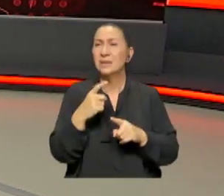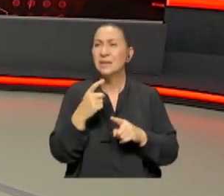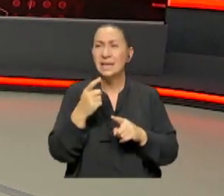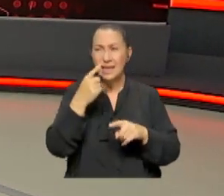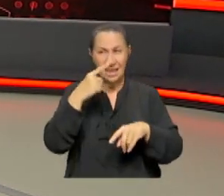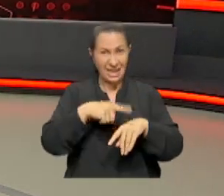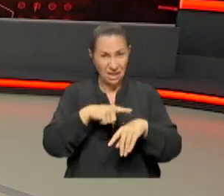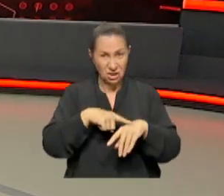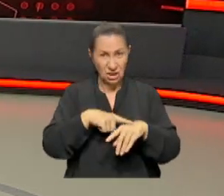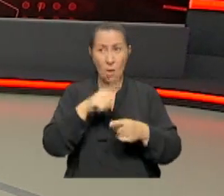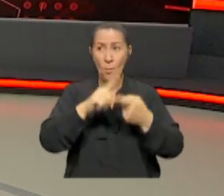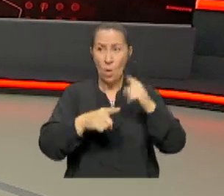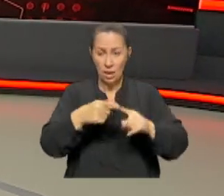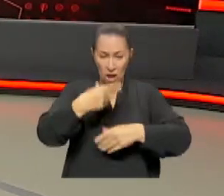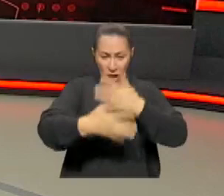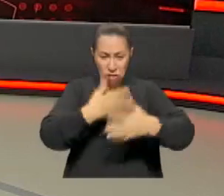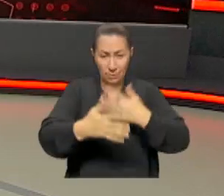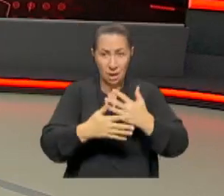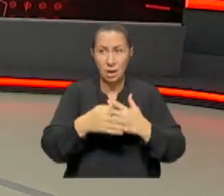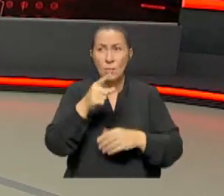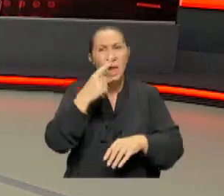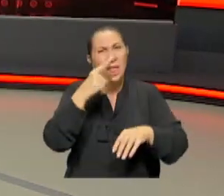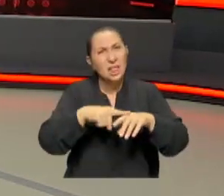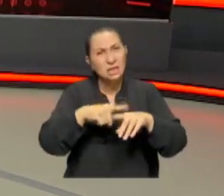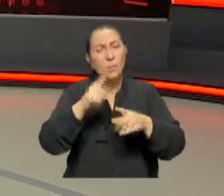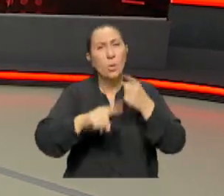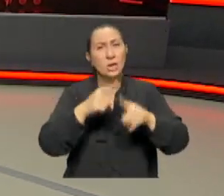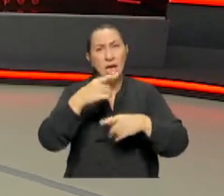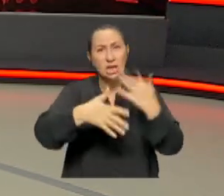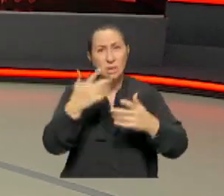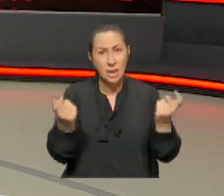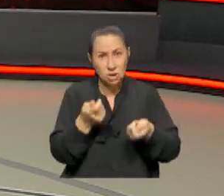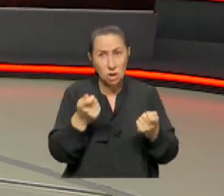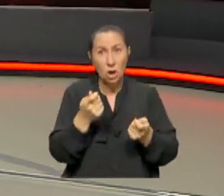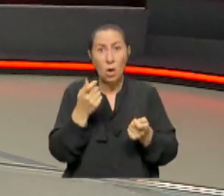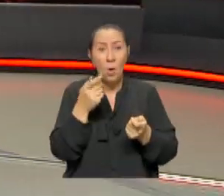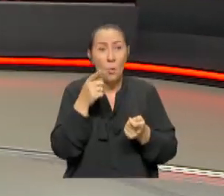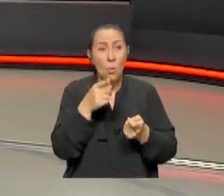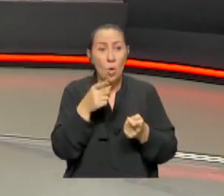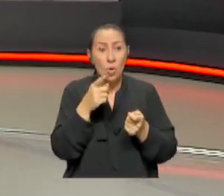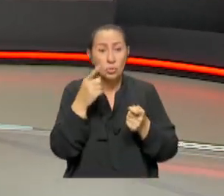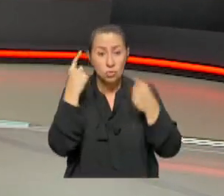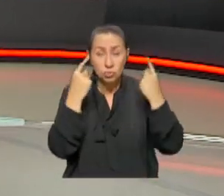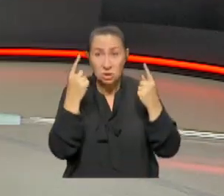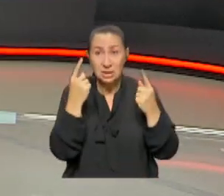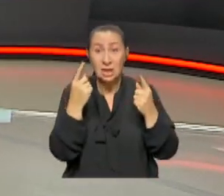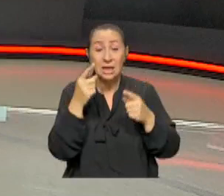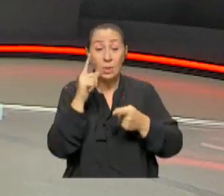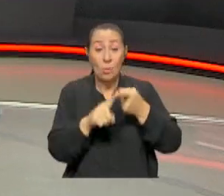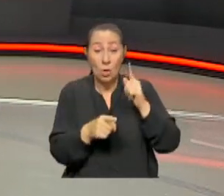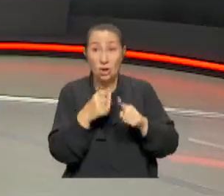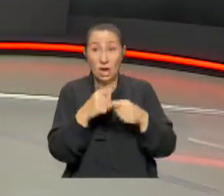Yani inancı siyasete bulaştırmak. Bu inancı siyasete bulaştırma işi, olayı, eğilimi,